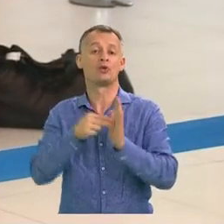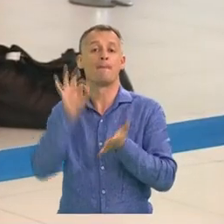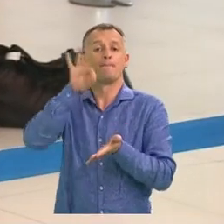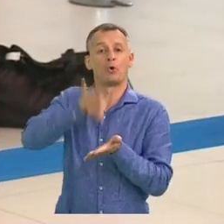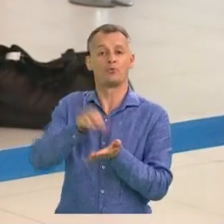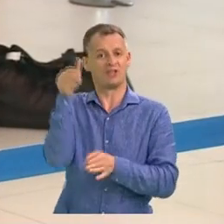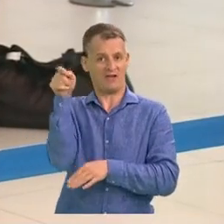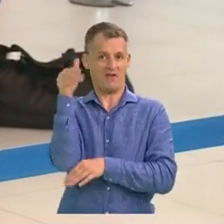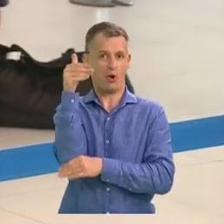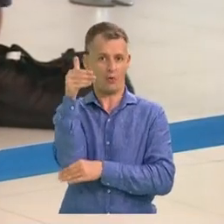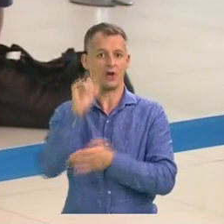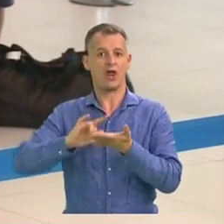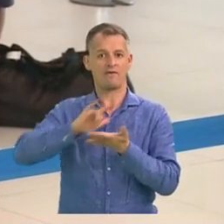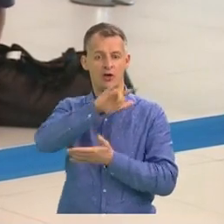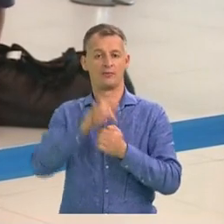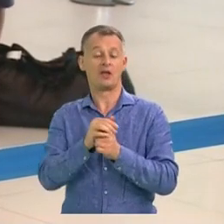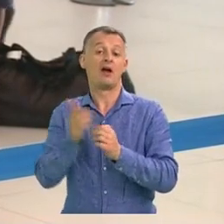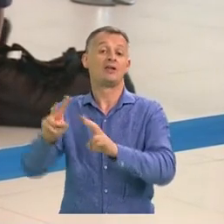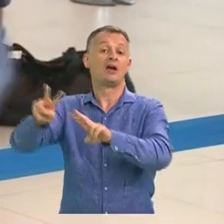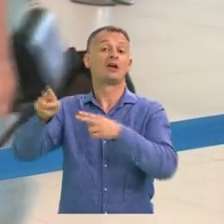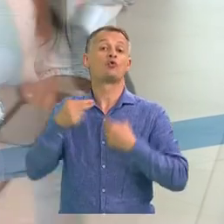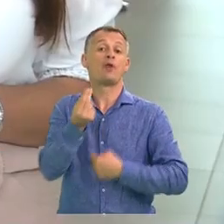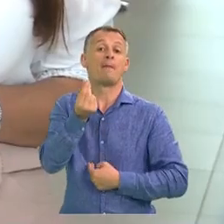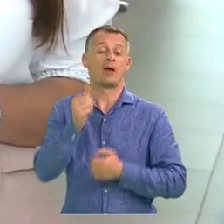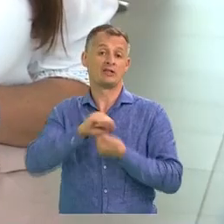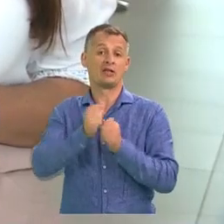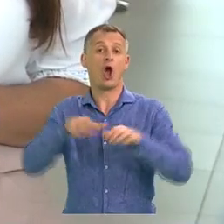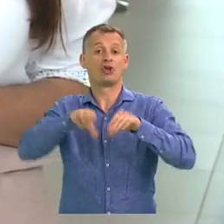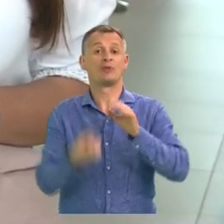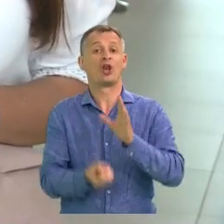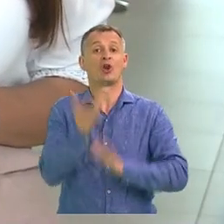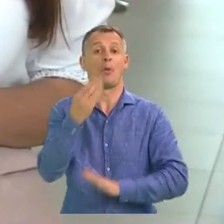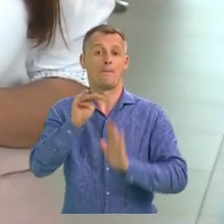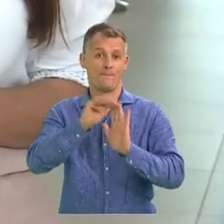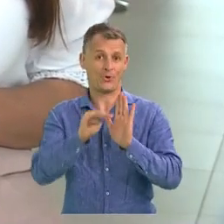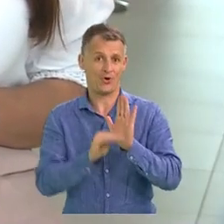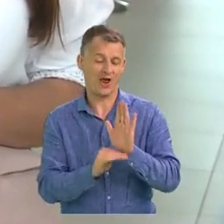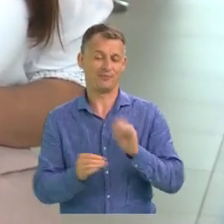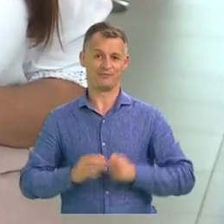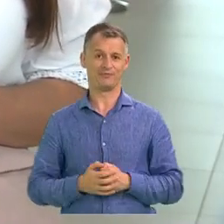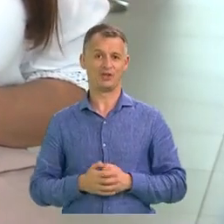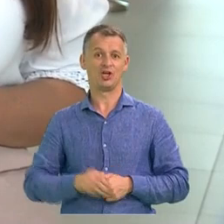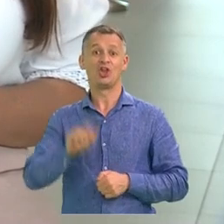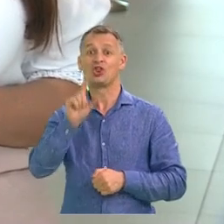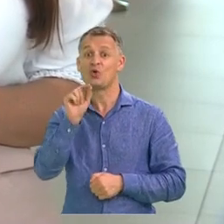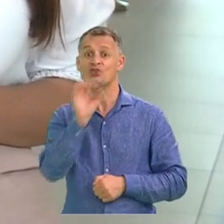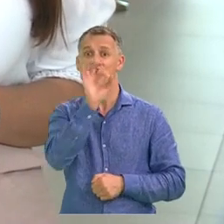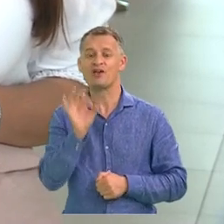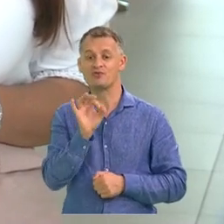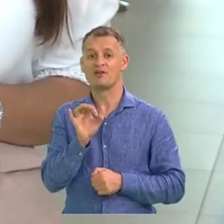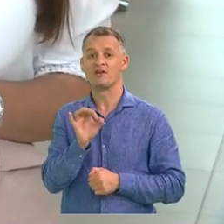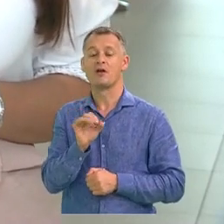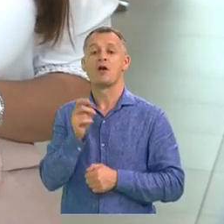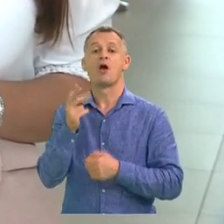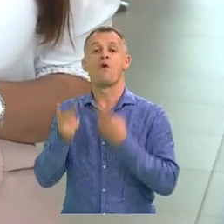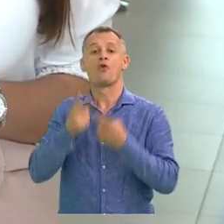de companiile aeriene, adică returnarea banilor sau acceptarea noului program. Puțin peste 20% au apelat la